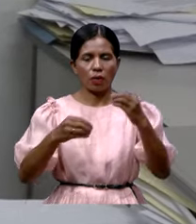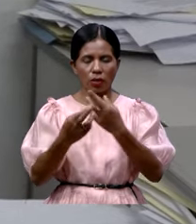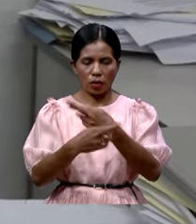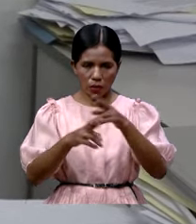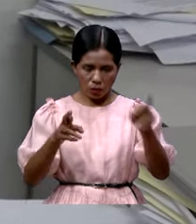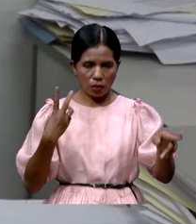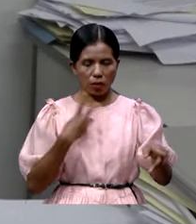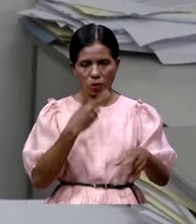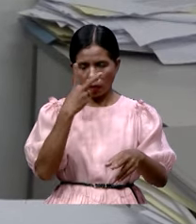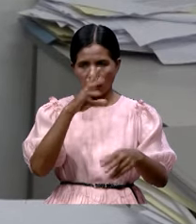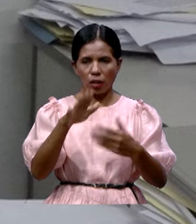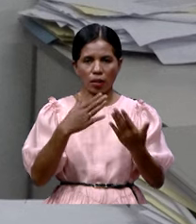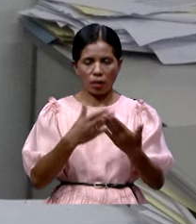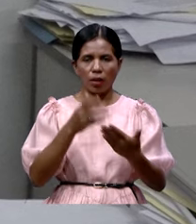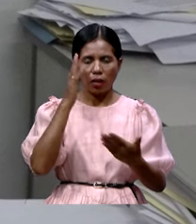to accompagna no kata